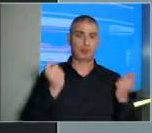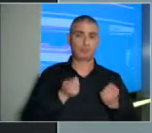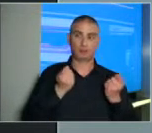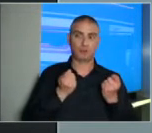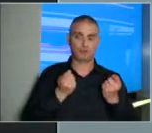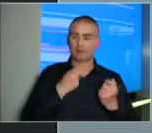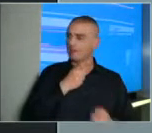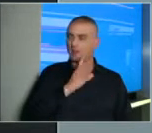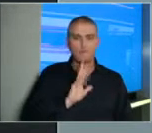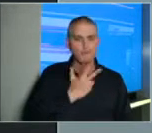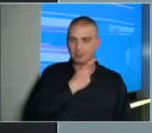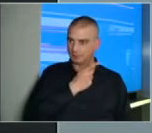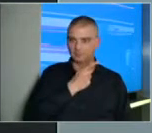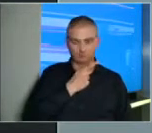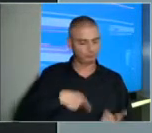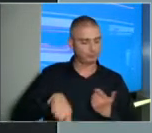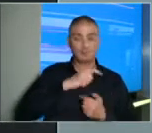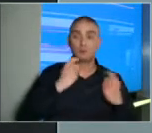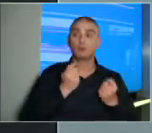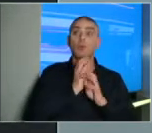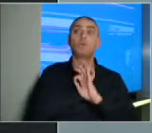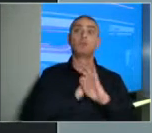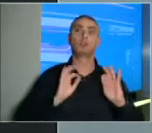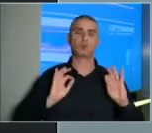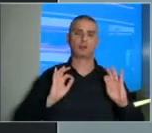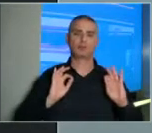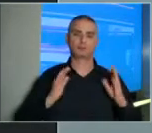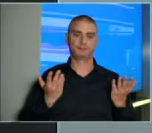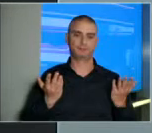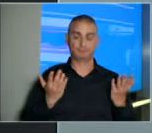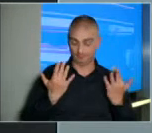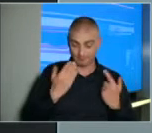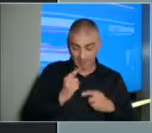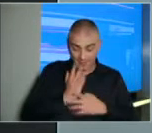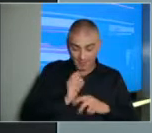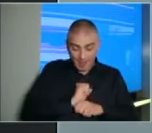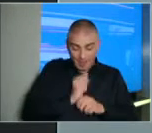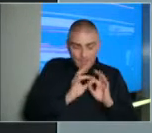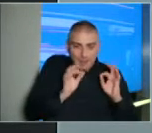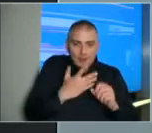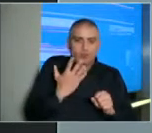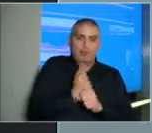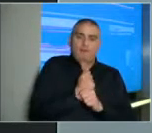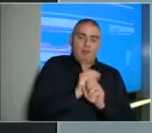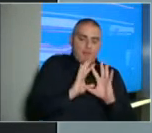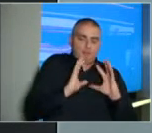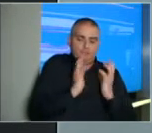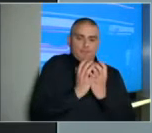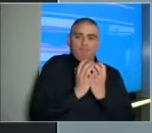אבל את בני גנץ מקיפים פרסומאים מצוינים. מהרגע הראשון הוא פשוט זכה לעטיפה